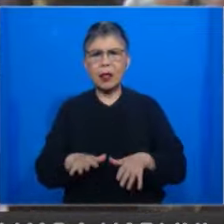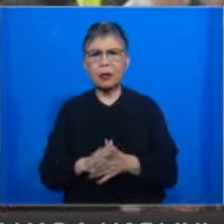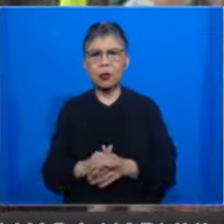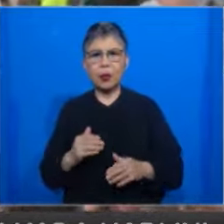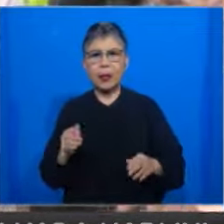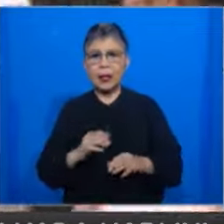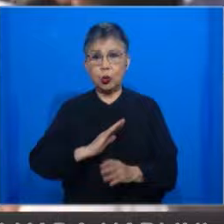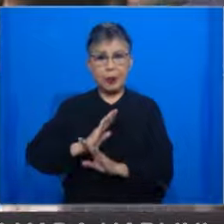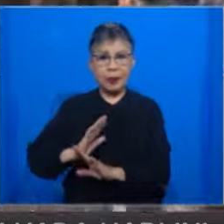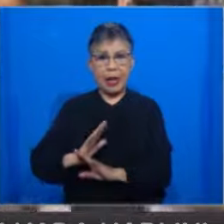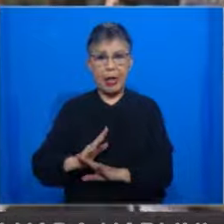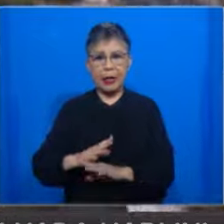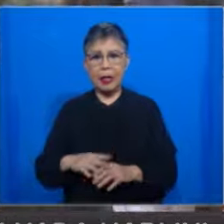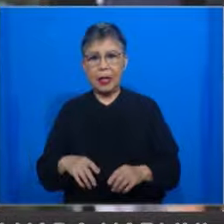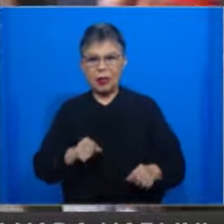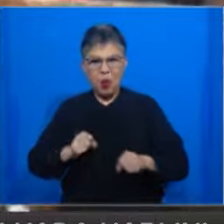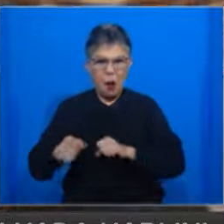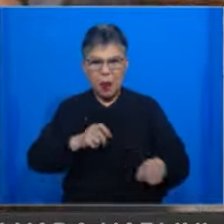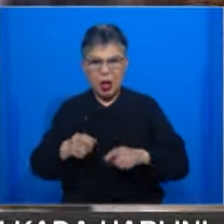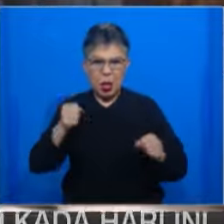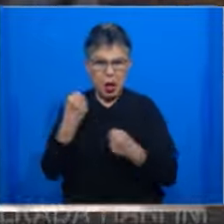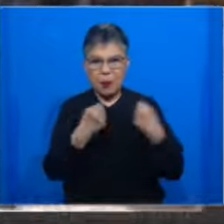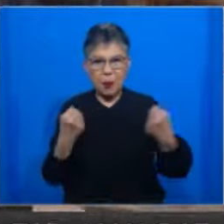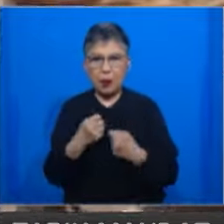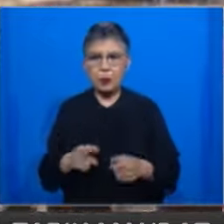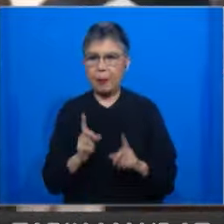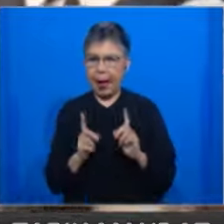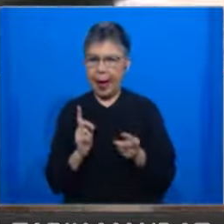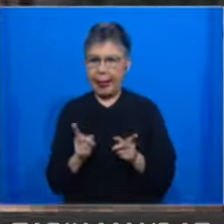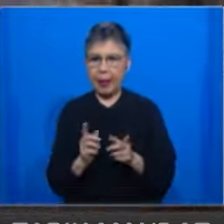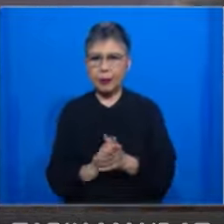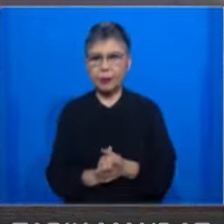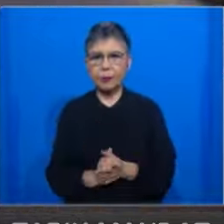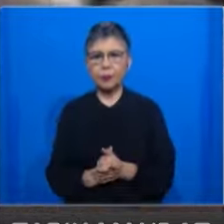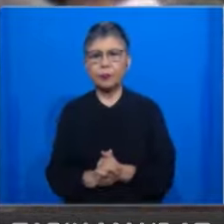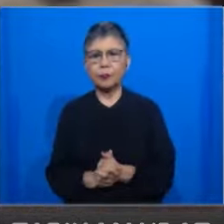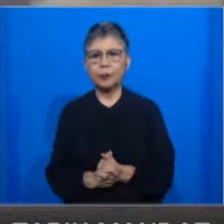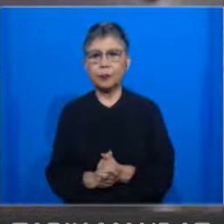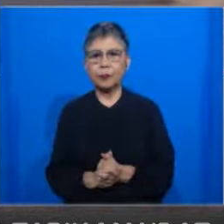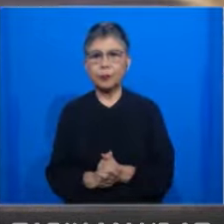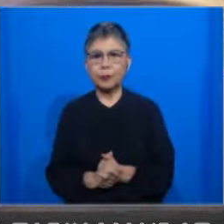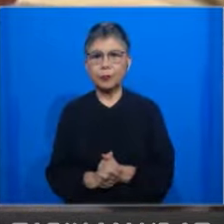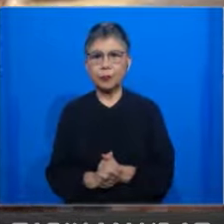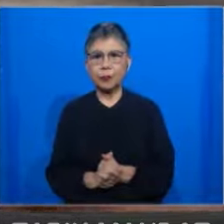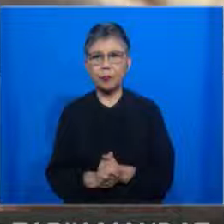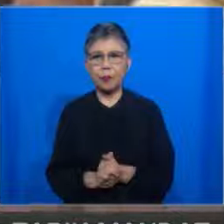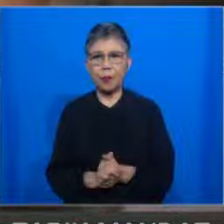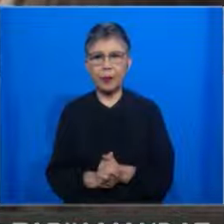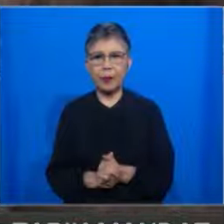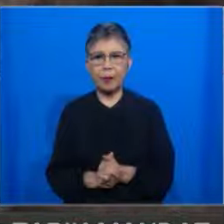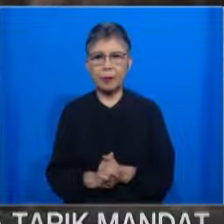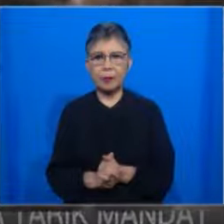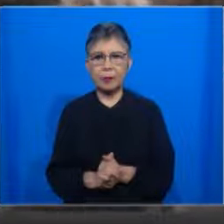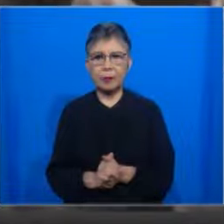untuk tindakan anarkisme yang bisa saja nantinya membahayakan para peserta aksi lainnya yang berada di lokasi ini.